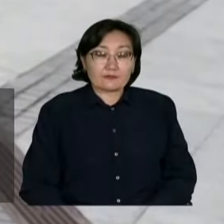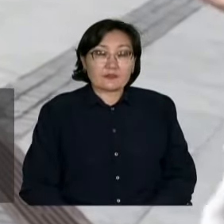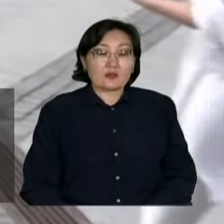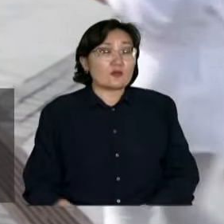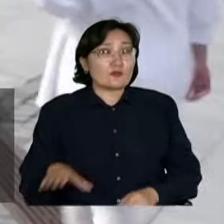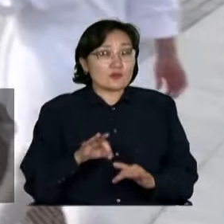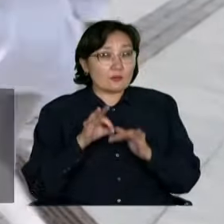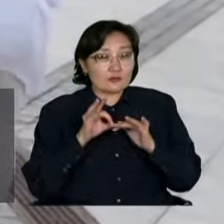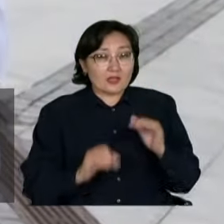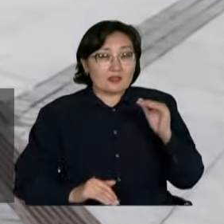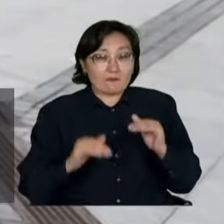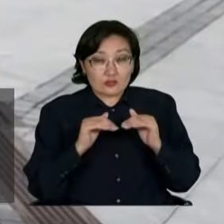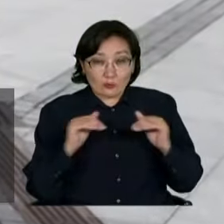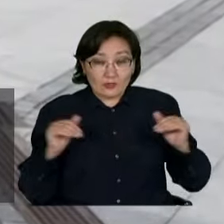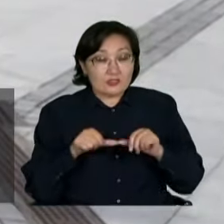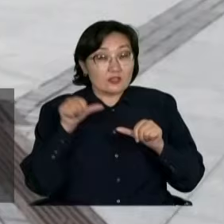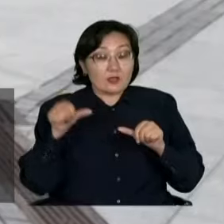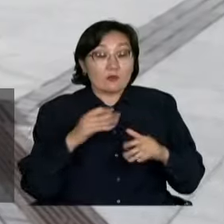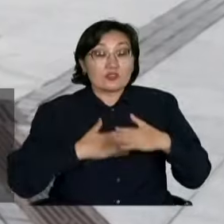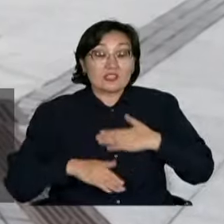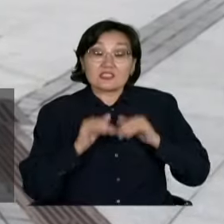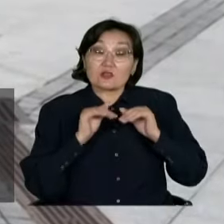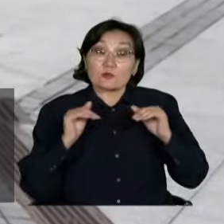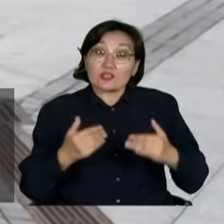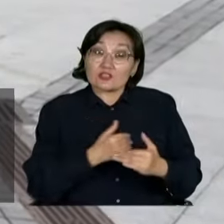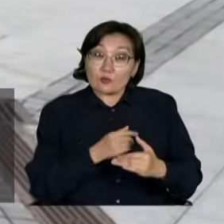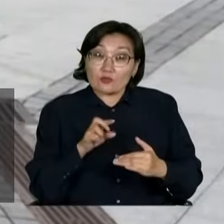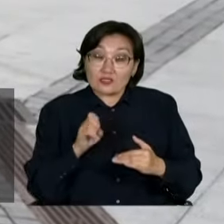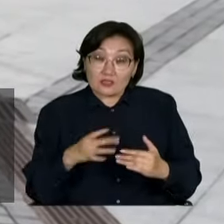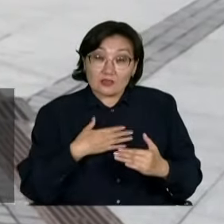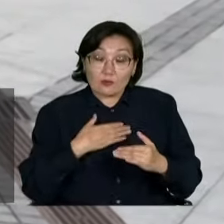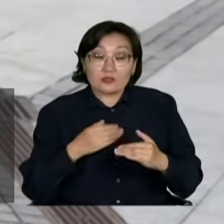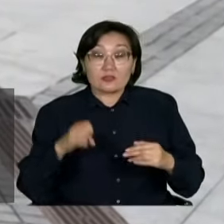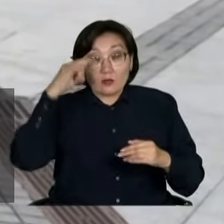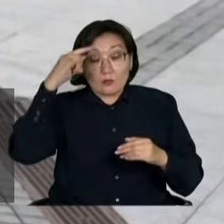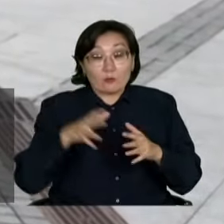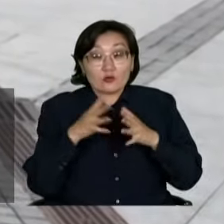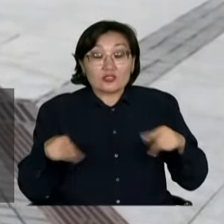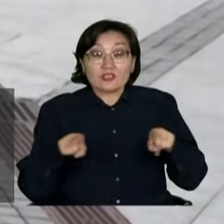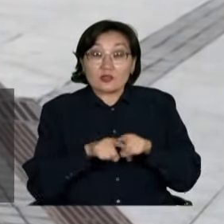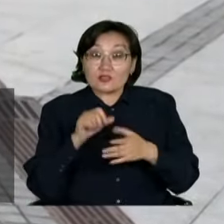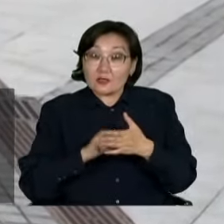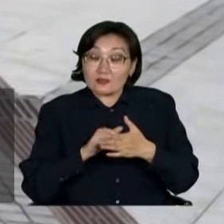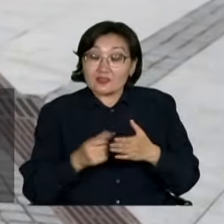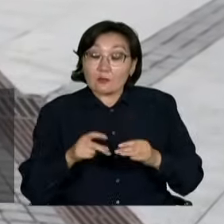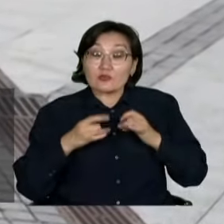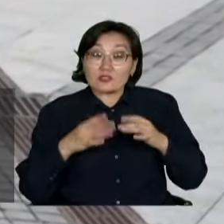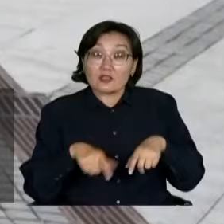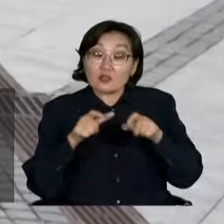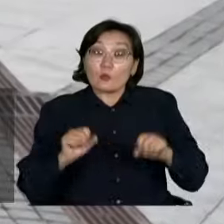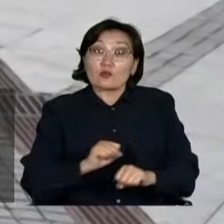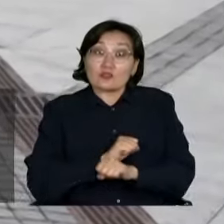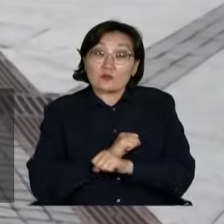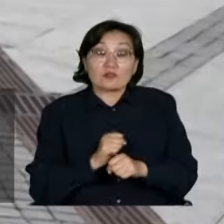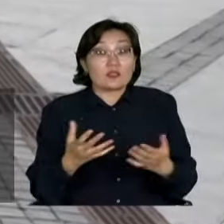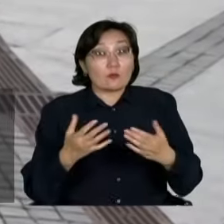Все проходит на высшем уровне. Особенно радуются дети. Хотелось бы, чтобы в нашей стране было больше таких поводов для праздников. Люди отдыхают,